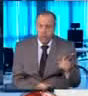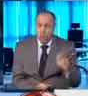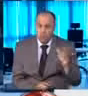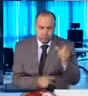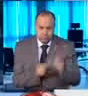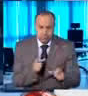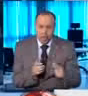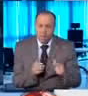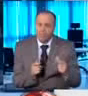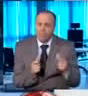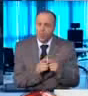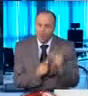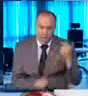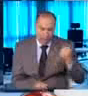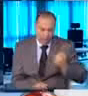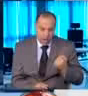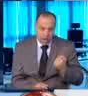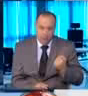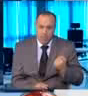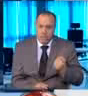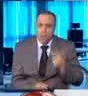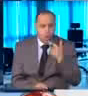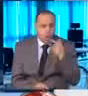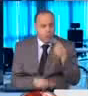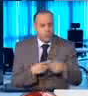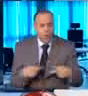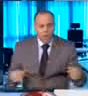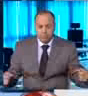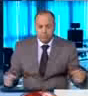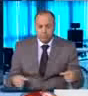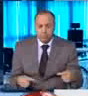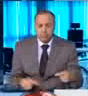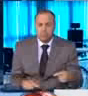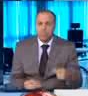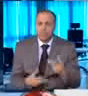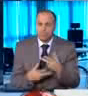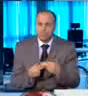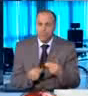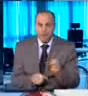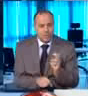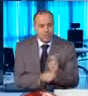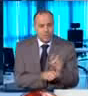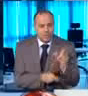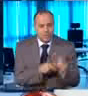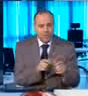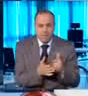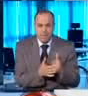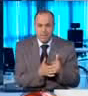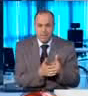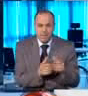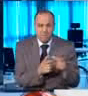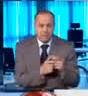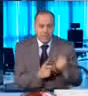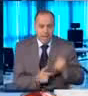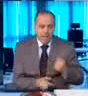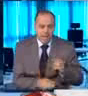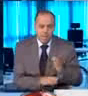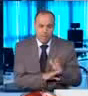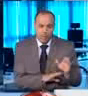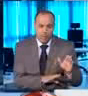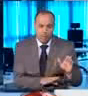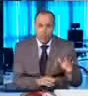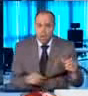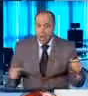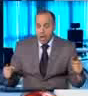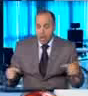يعرف بتنظيم الدولة الإرهابي في سعي متواصل لتطهير ما تبقى من المدينة من التنظيمات الإرهابية في